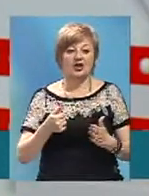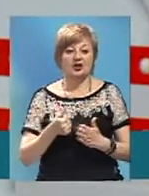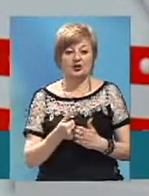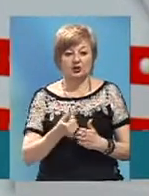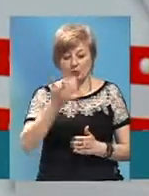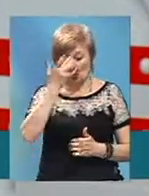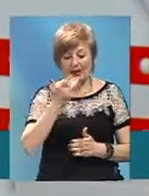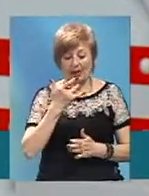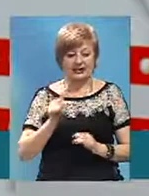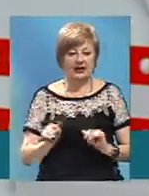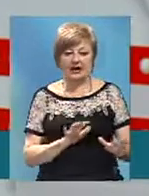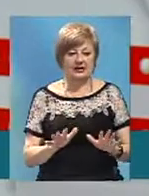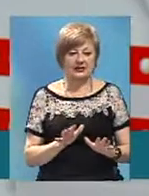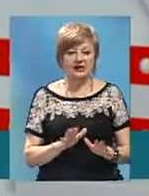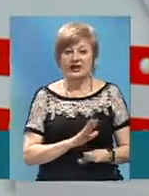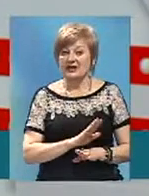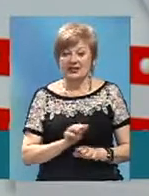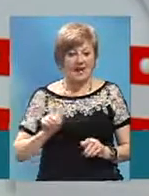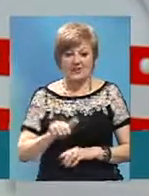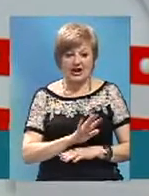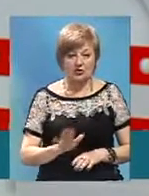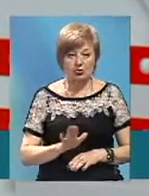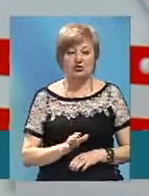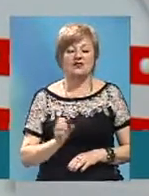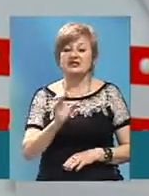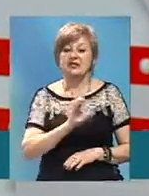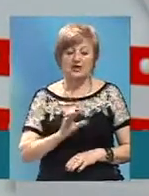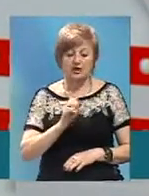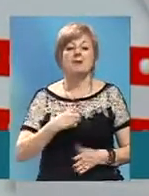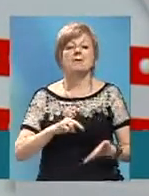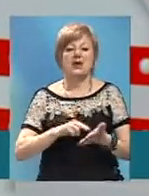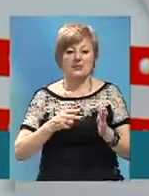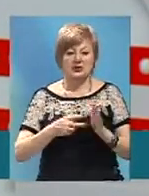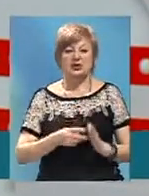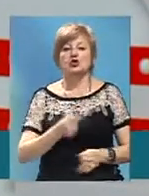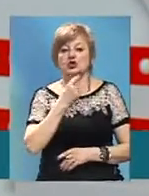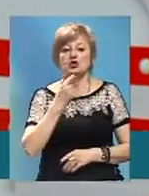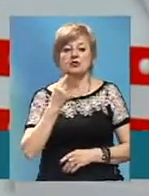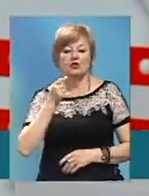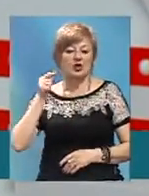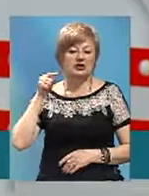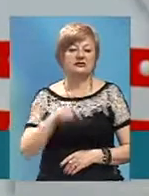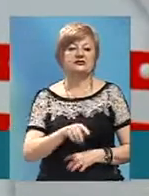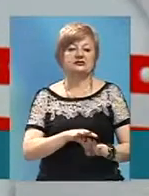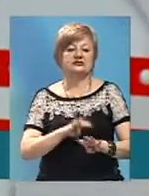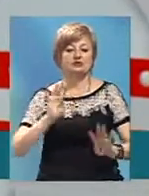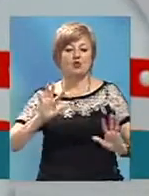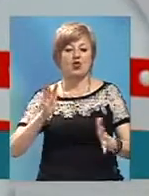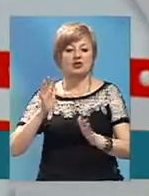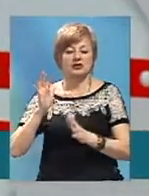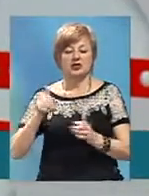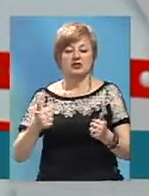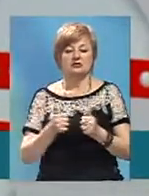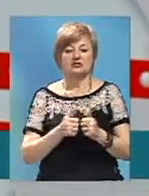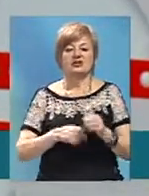літніх канікул не пройде, то на вересень ми плануємо реально багатотисячну подію під Верховною Радою,